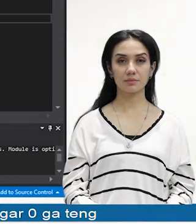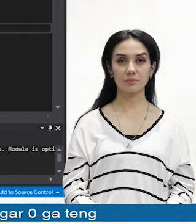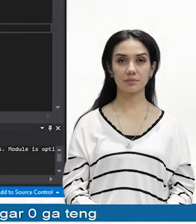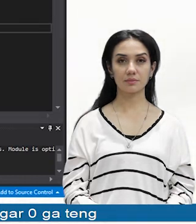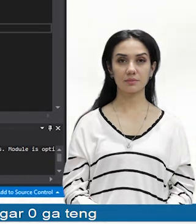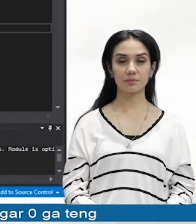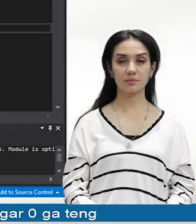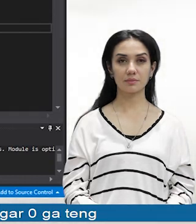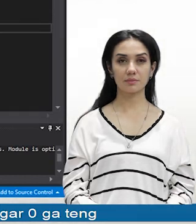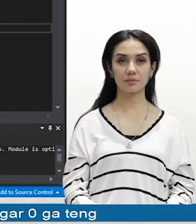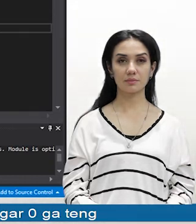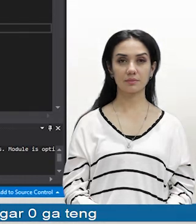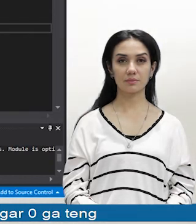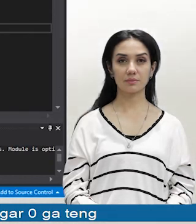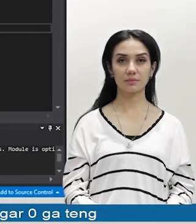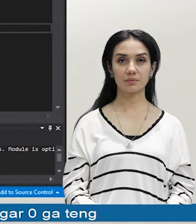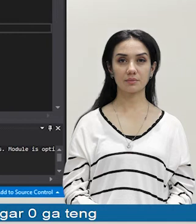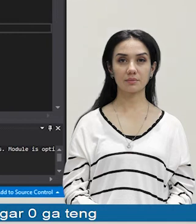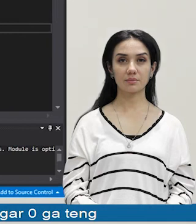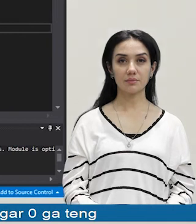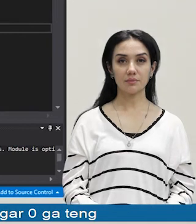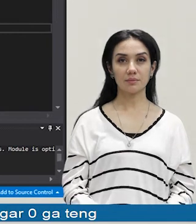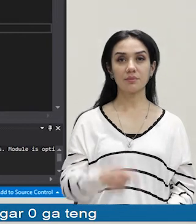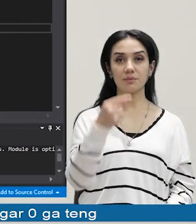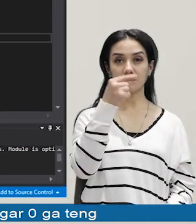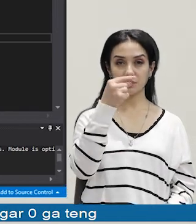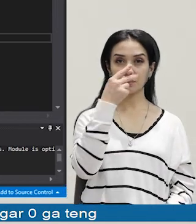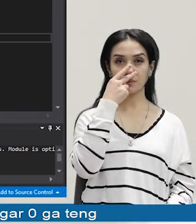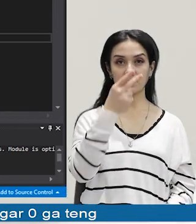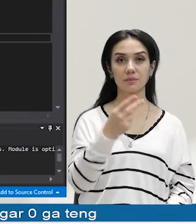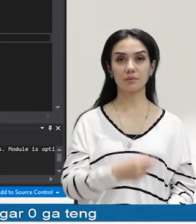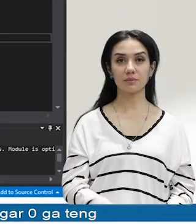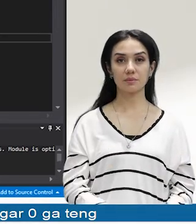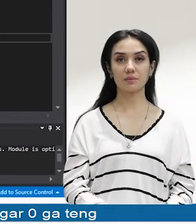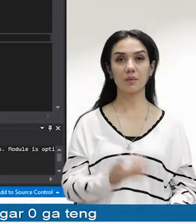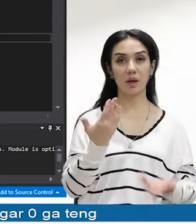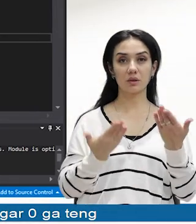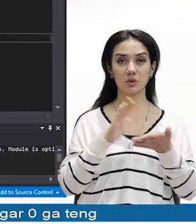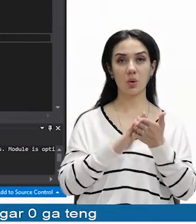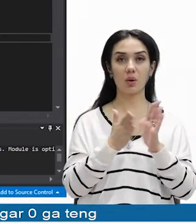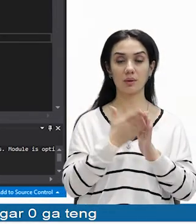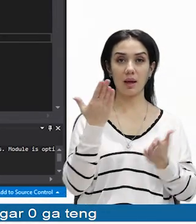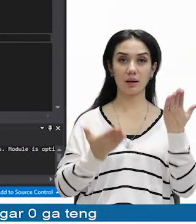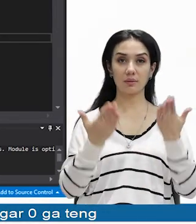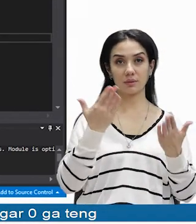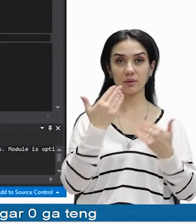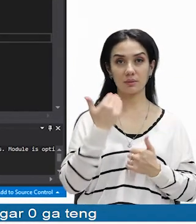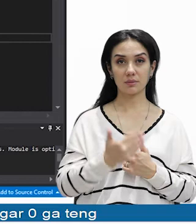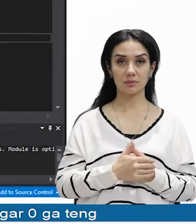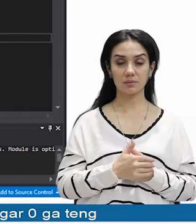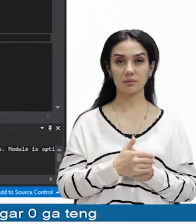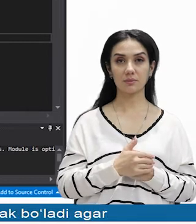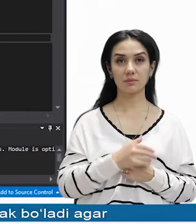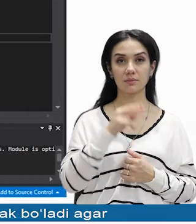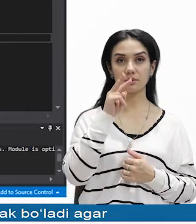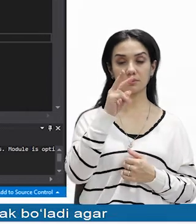o'qib oldik a ni 0 dan katta bo'lsa musbat, aks holda agar